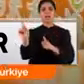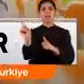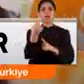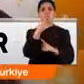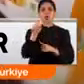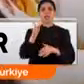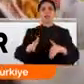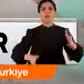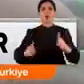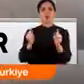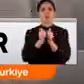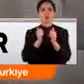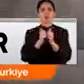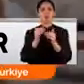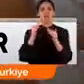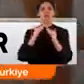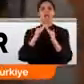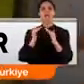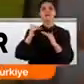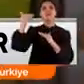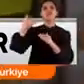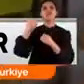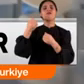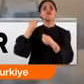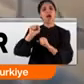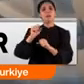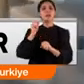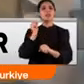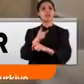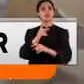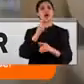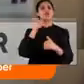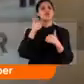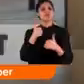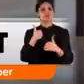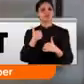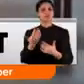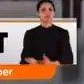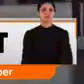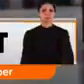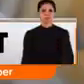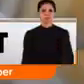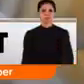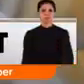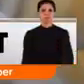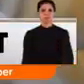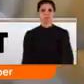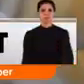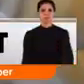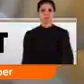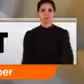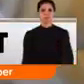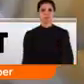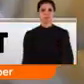minik robotlar sayesinde evden çıkmadan siparişleri alabiliyorlar. The psychological impact is even greater. He actually